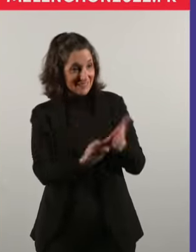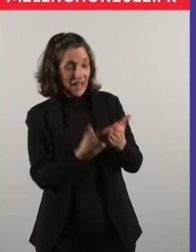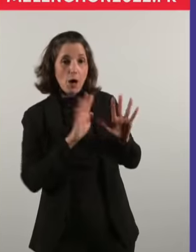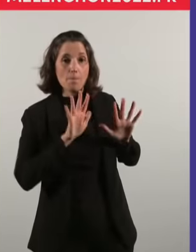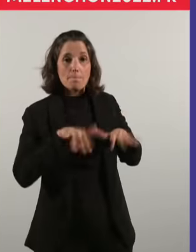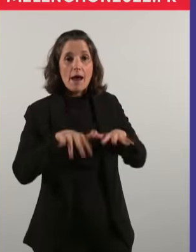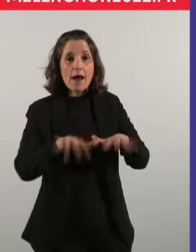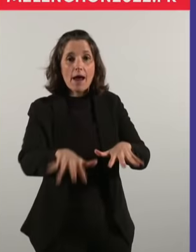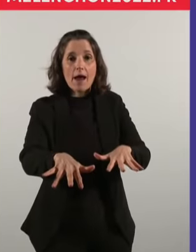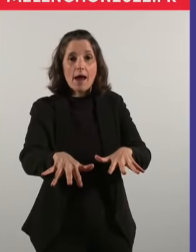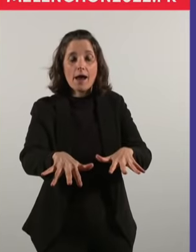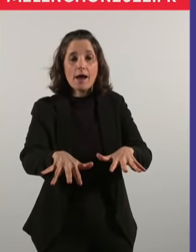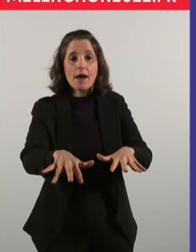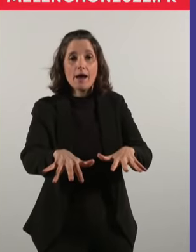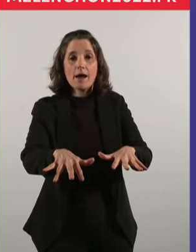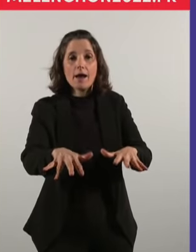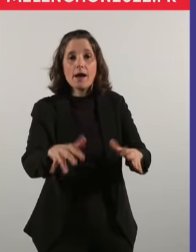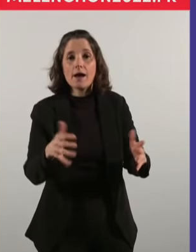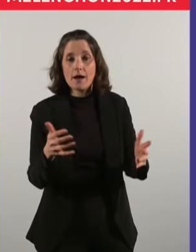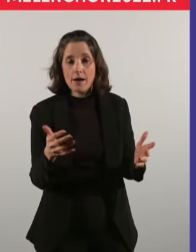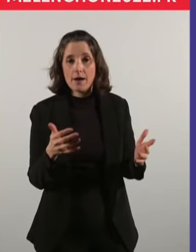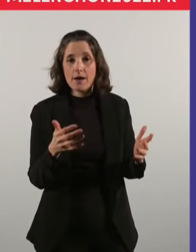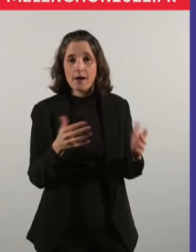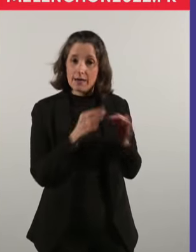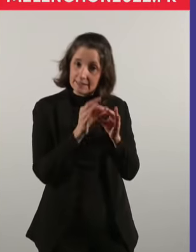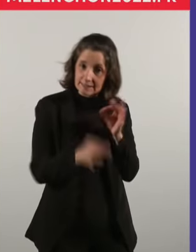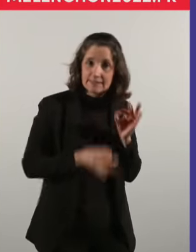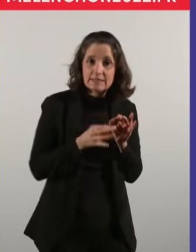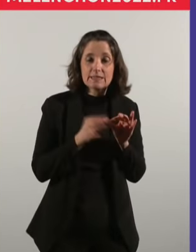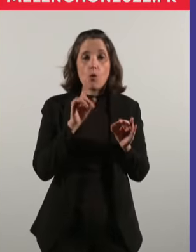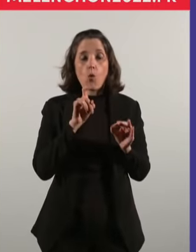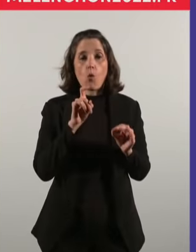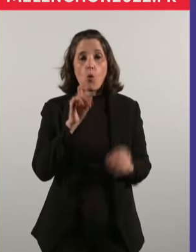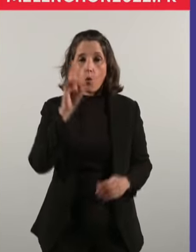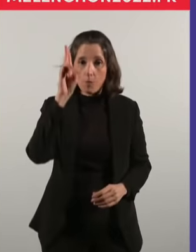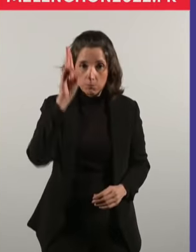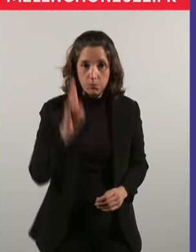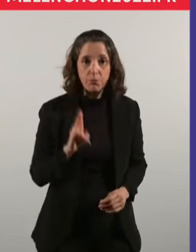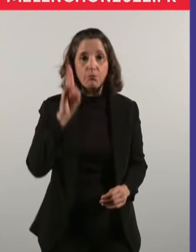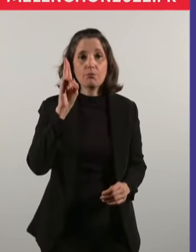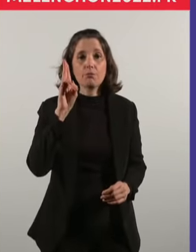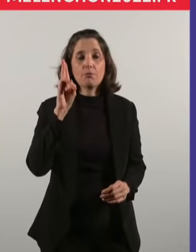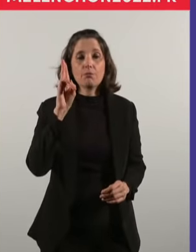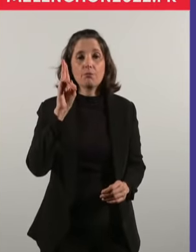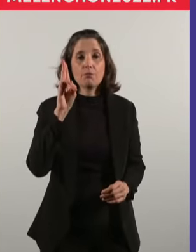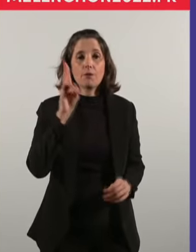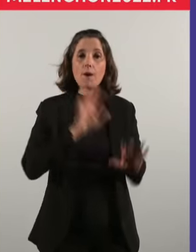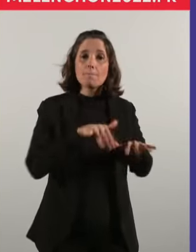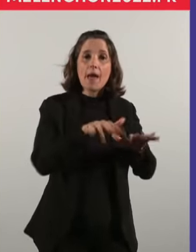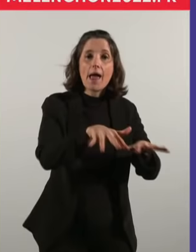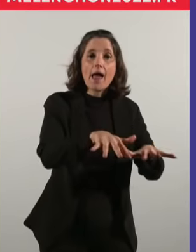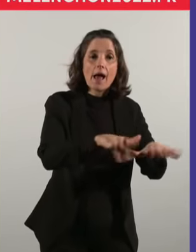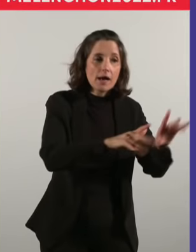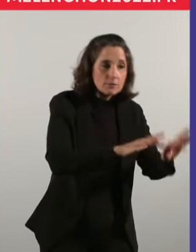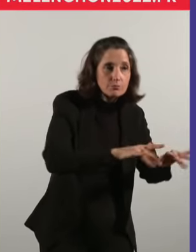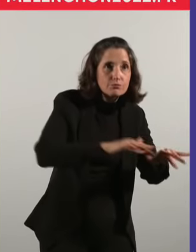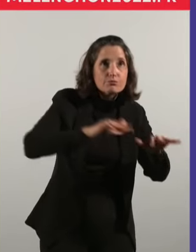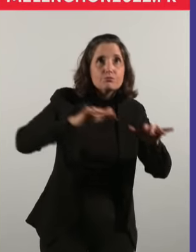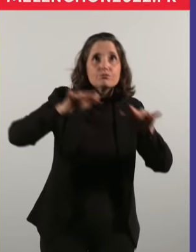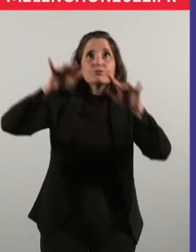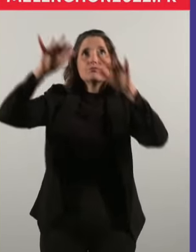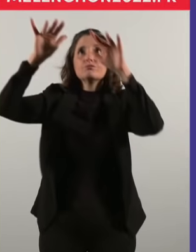La mer qui commence le cycle de l'eau. Car c'est de la mer que part l'évaporation qui va donner la